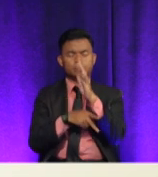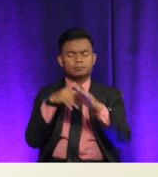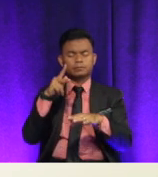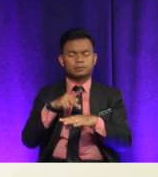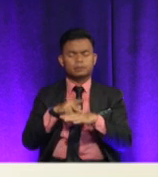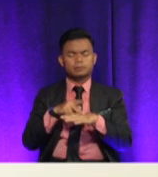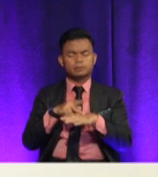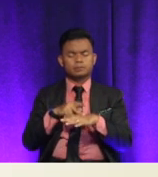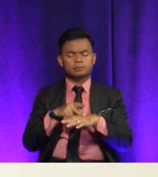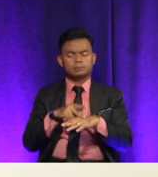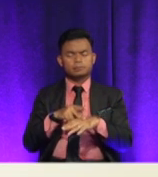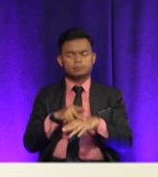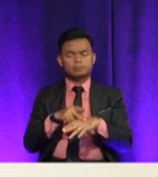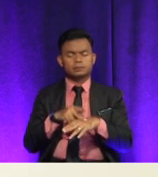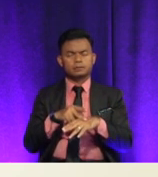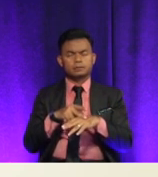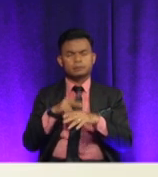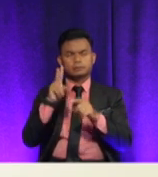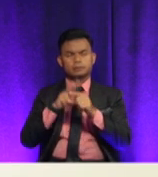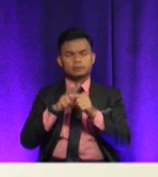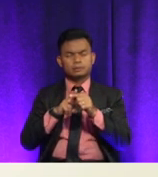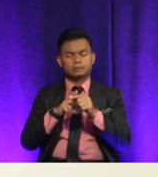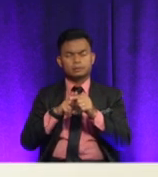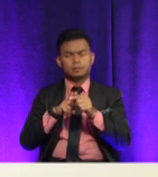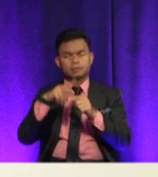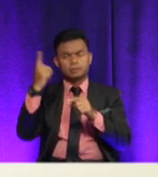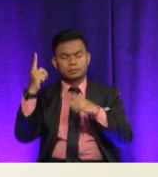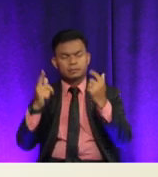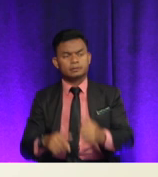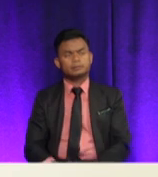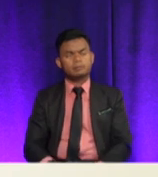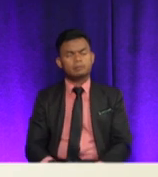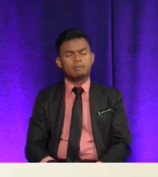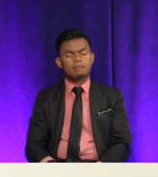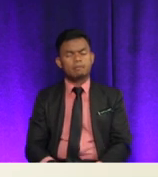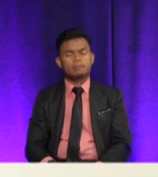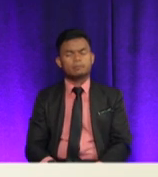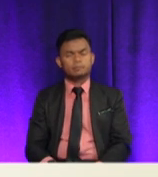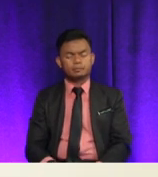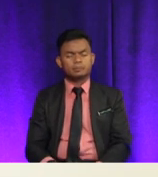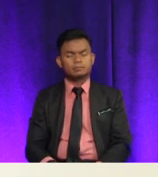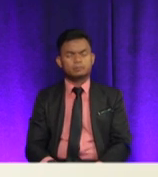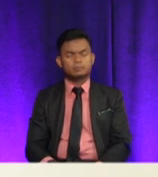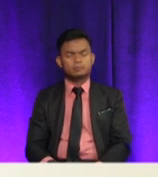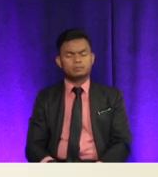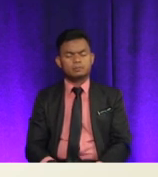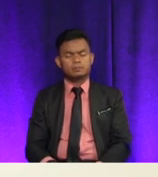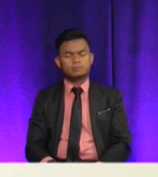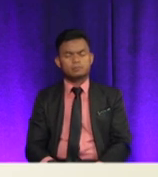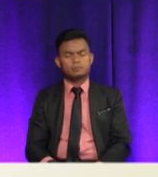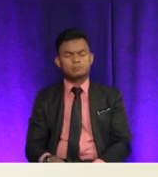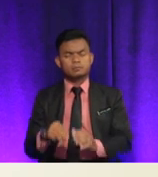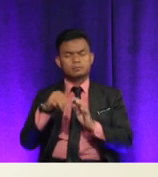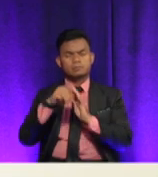buktinya Pergilah berjalan menteri ketiga mencari sungai dan telah kau oke makanya kita keluarkan